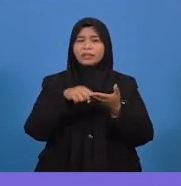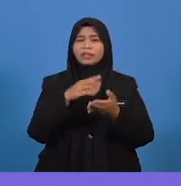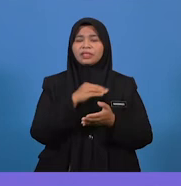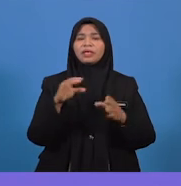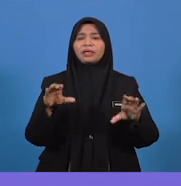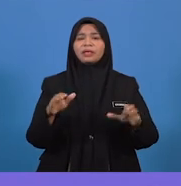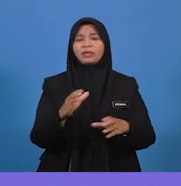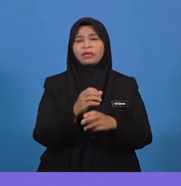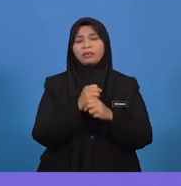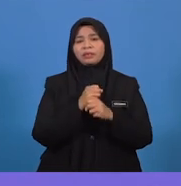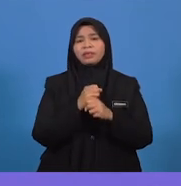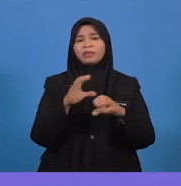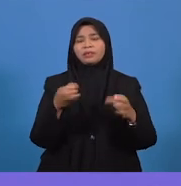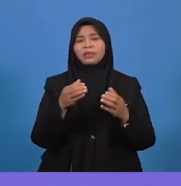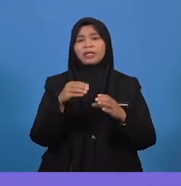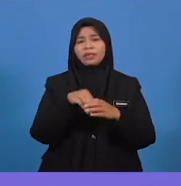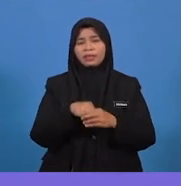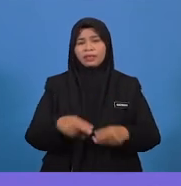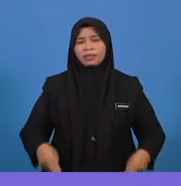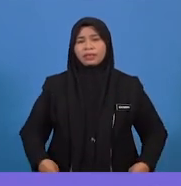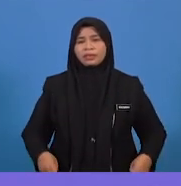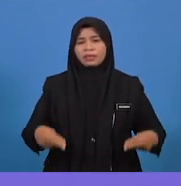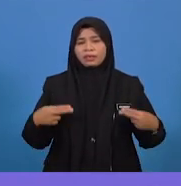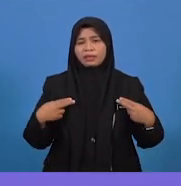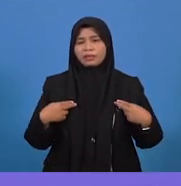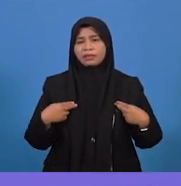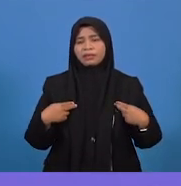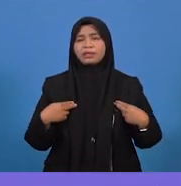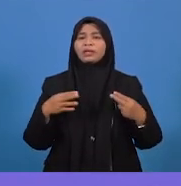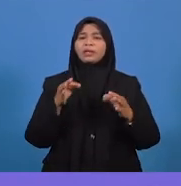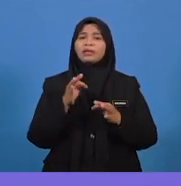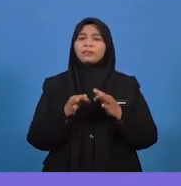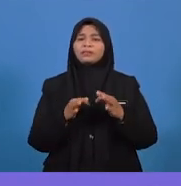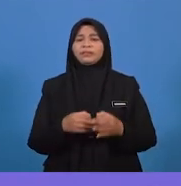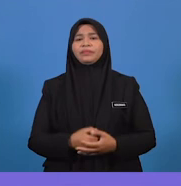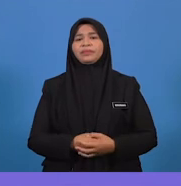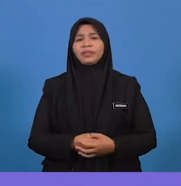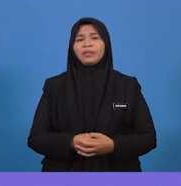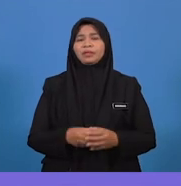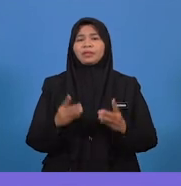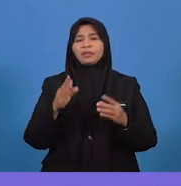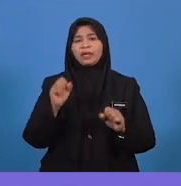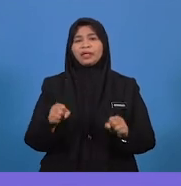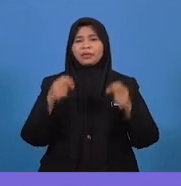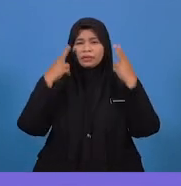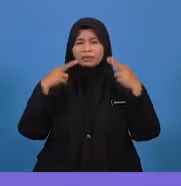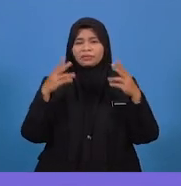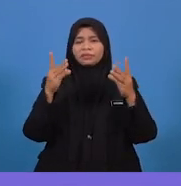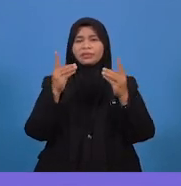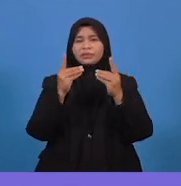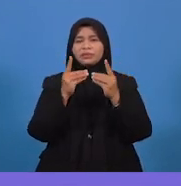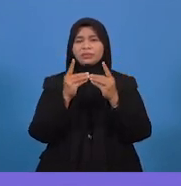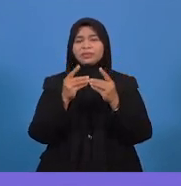seterusnya mengamalkannya dalam kehidupan secara beradab dan istiqomah. Kalau ada sumur di ladang,